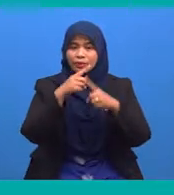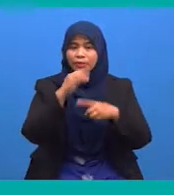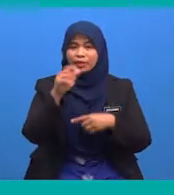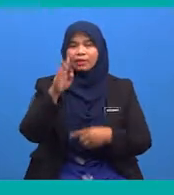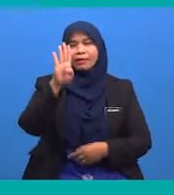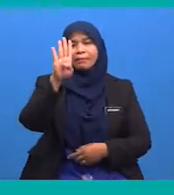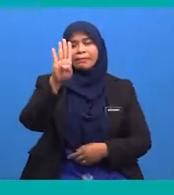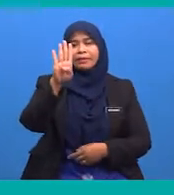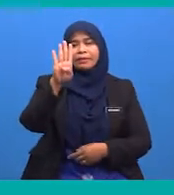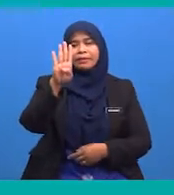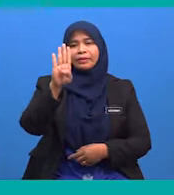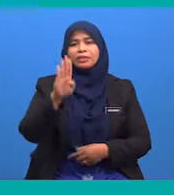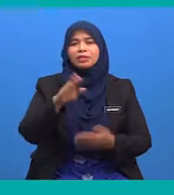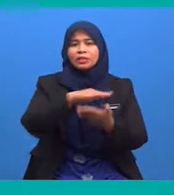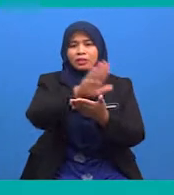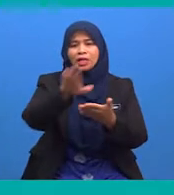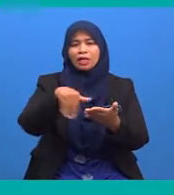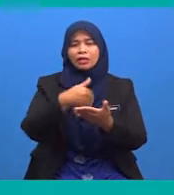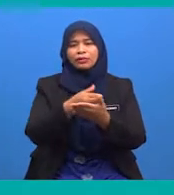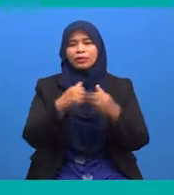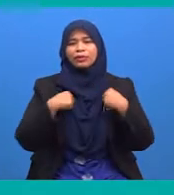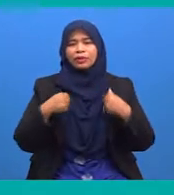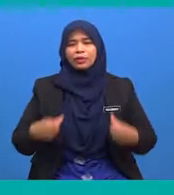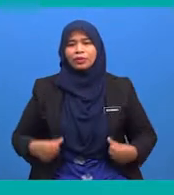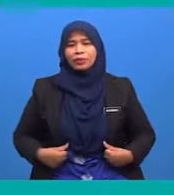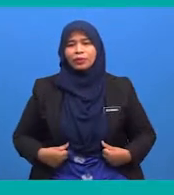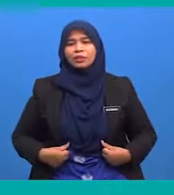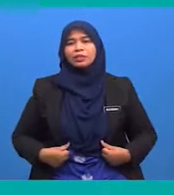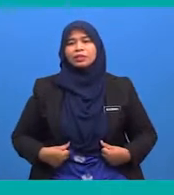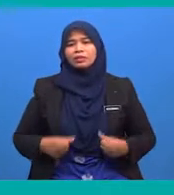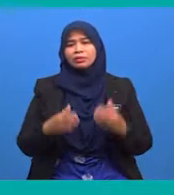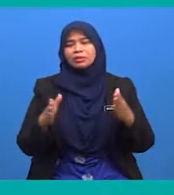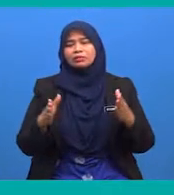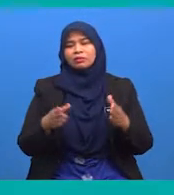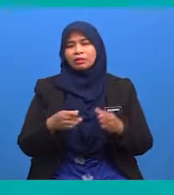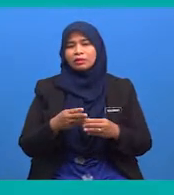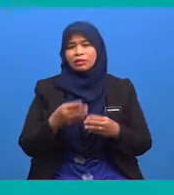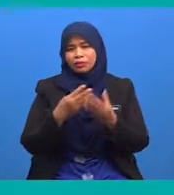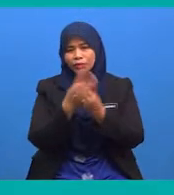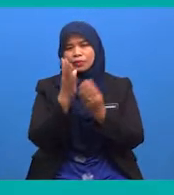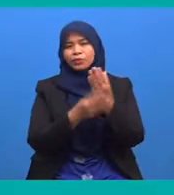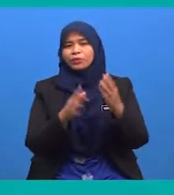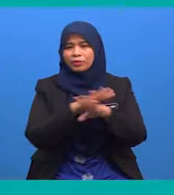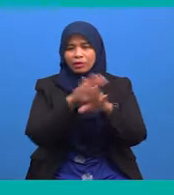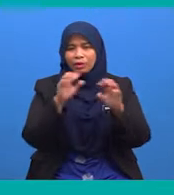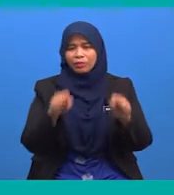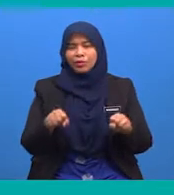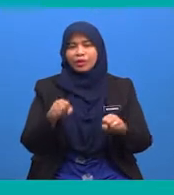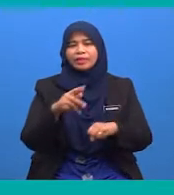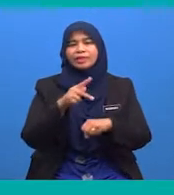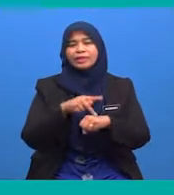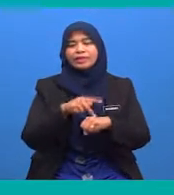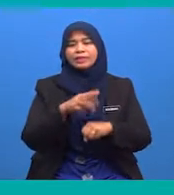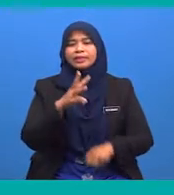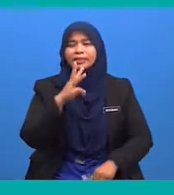Jawapannya adalah B. Seluruh anggota besar wuduk tidak boleh terkena air. Hal ini